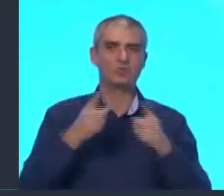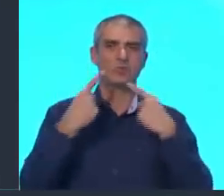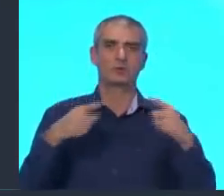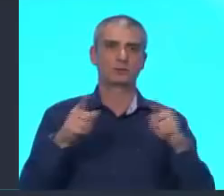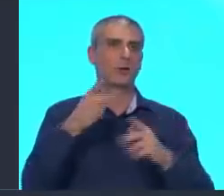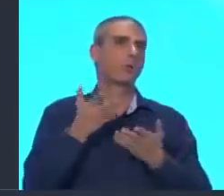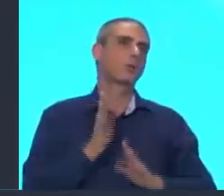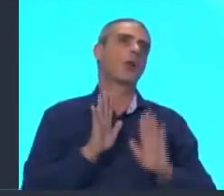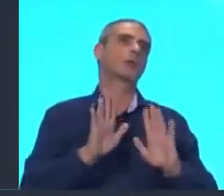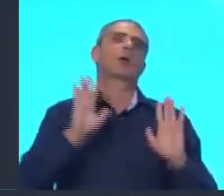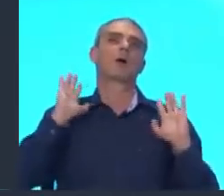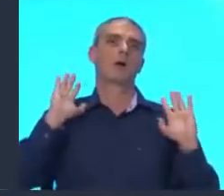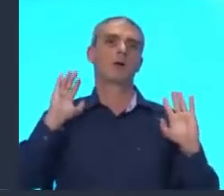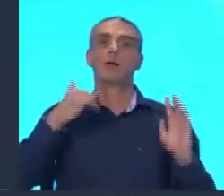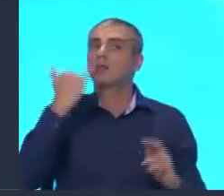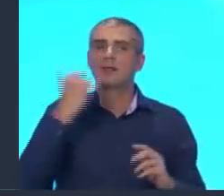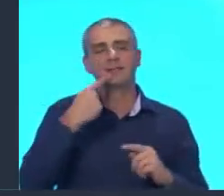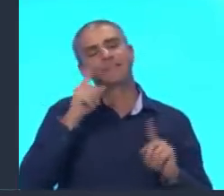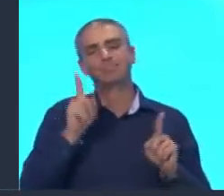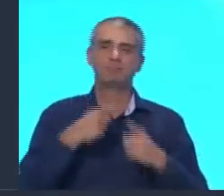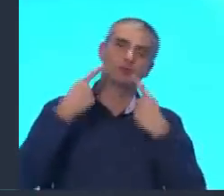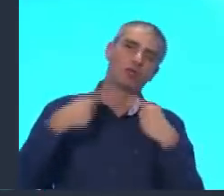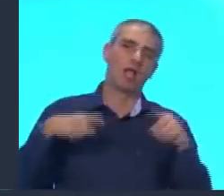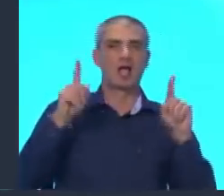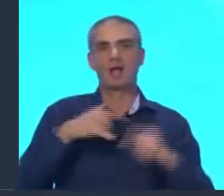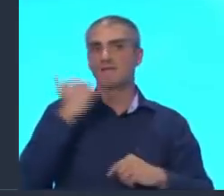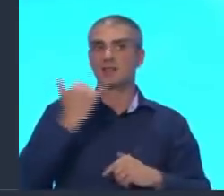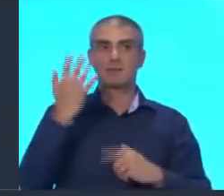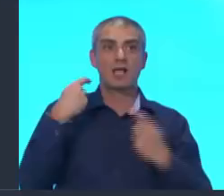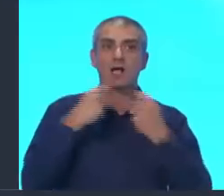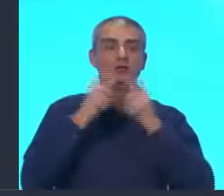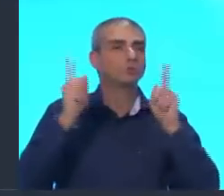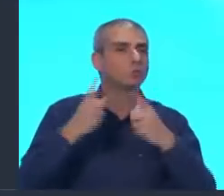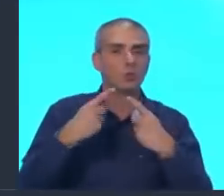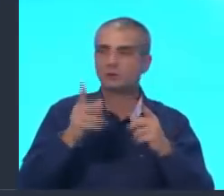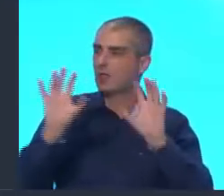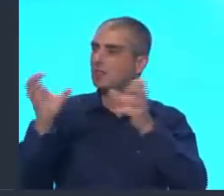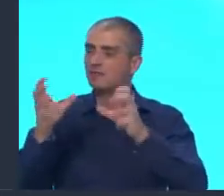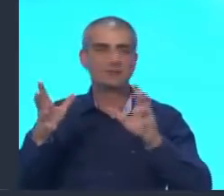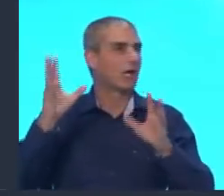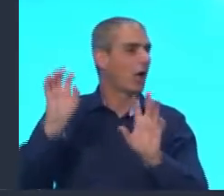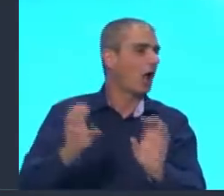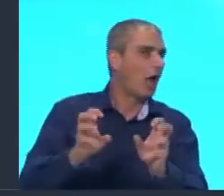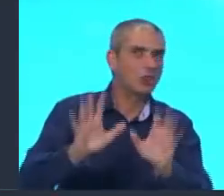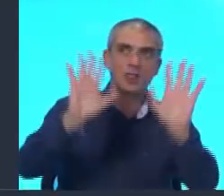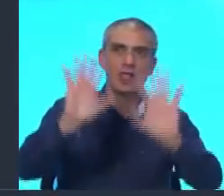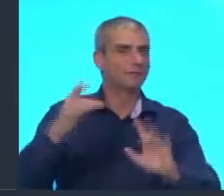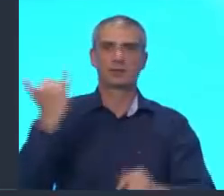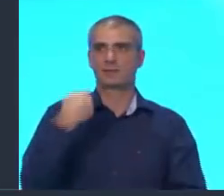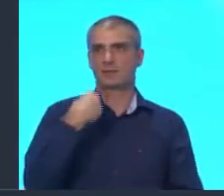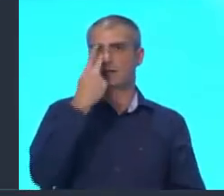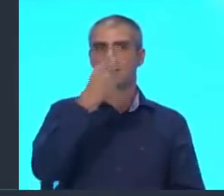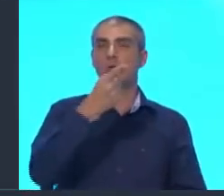ככה, הוא תמיד זמזם ושר, וכל מה שהיה קשור במוזיקה בטלוויזיה או ברדיו, תמיד ראינו איזושהי